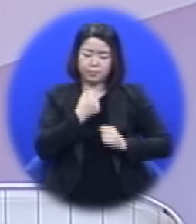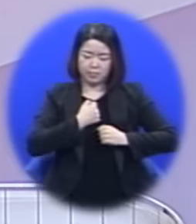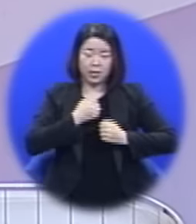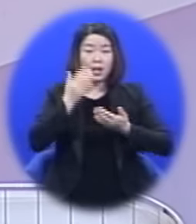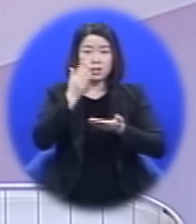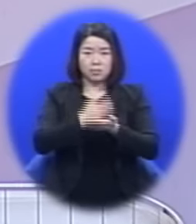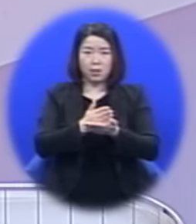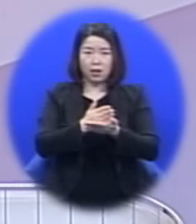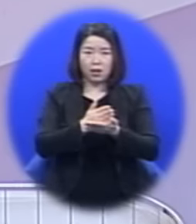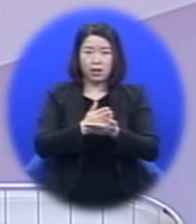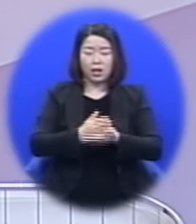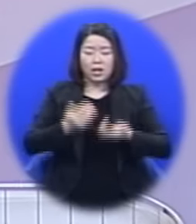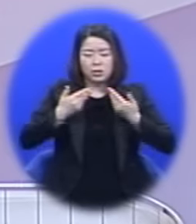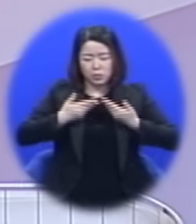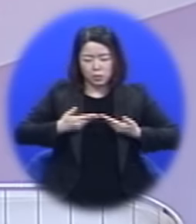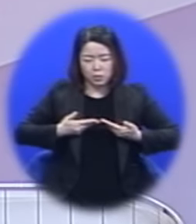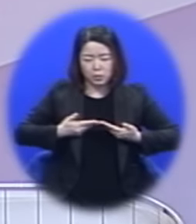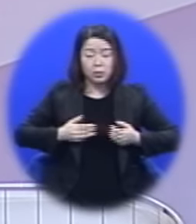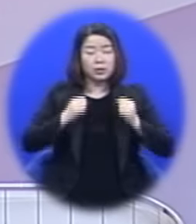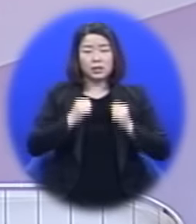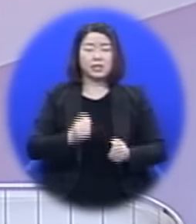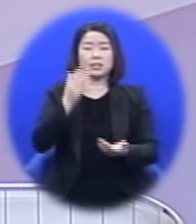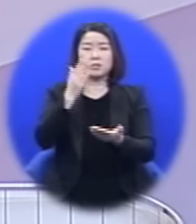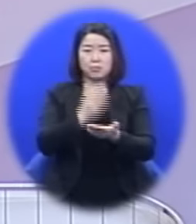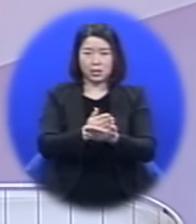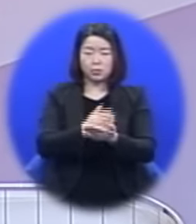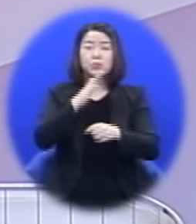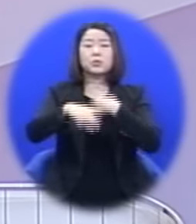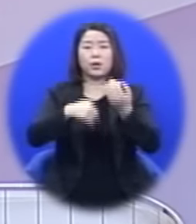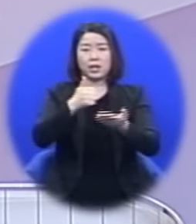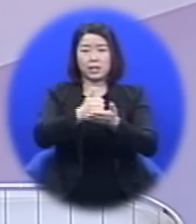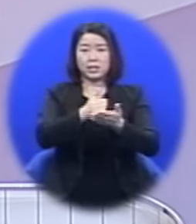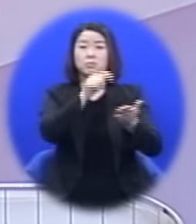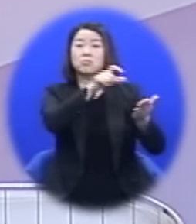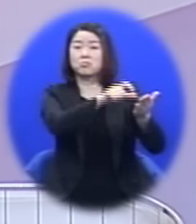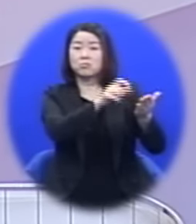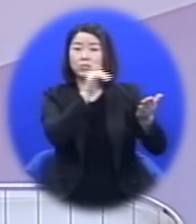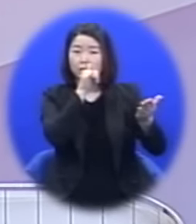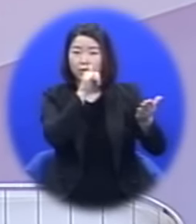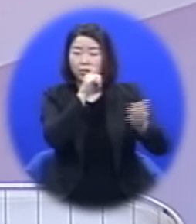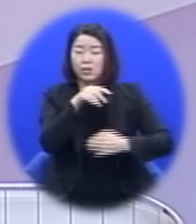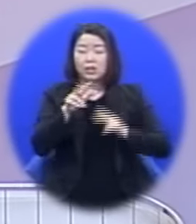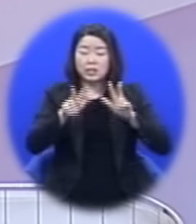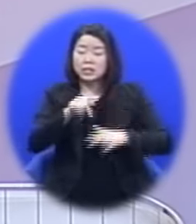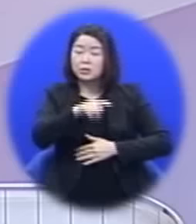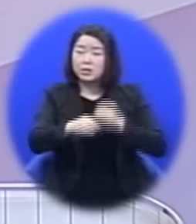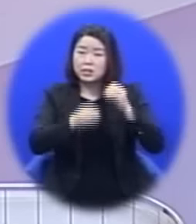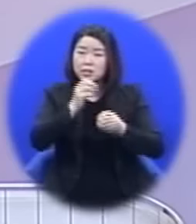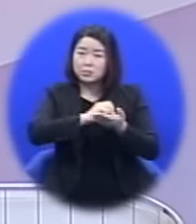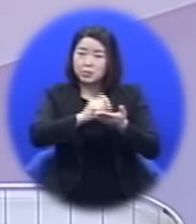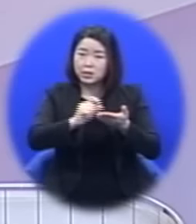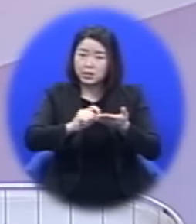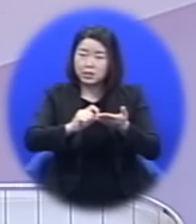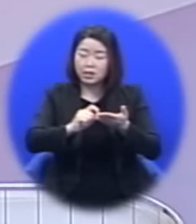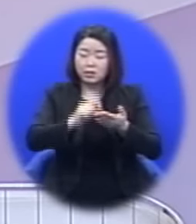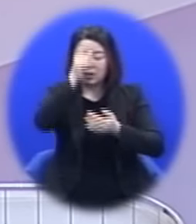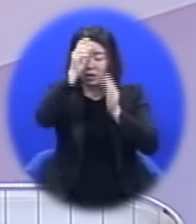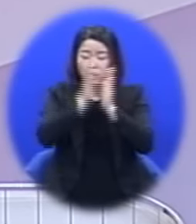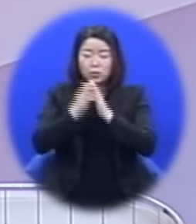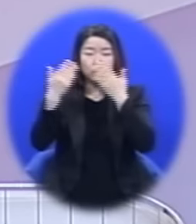마십시오. 조용히 계시지 마십시오. 오 하나님. 지금 이 시편 기자는 기도를 하기는